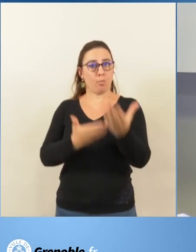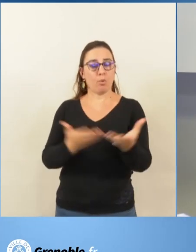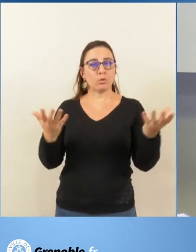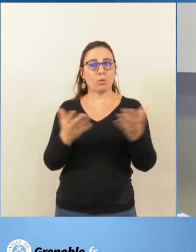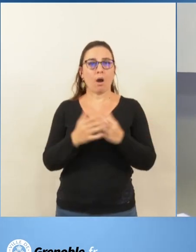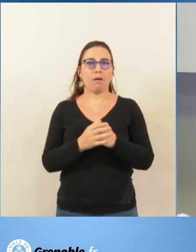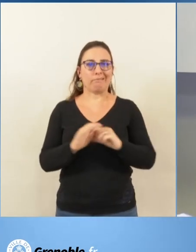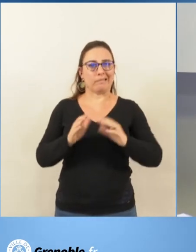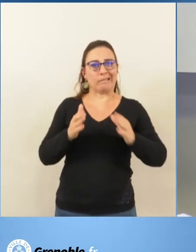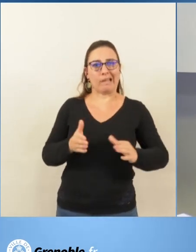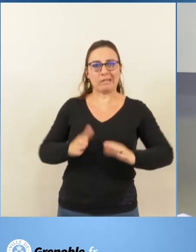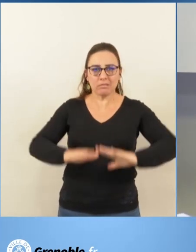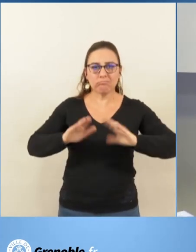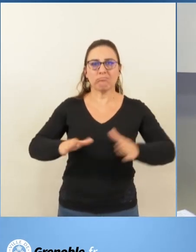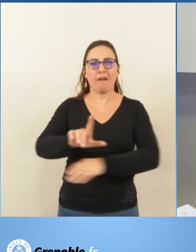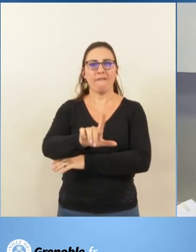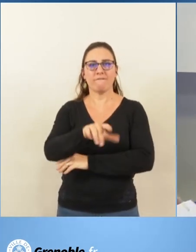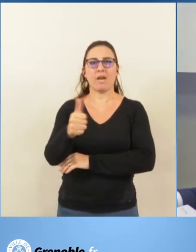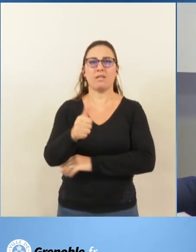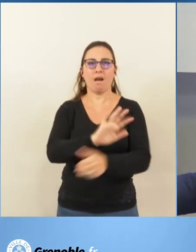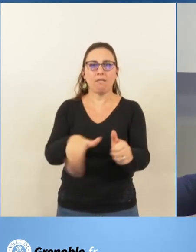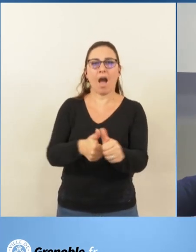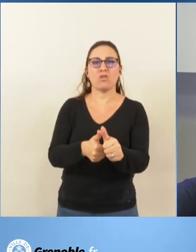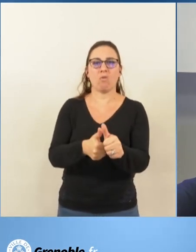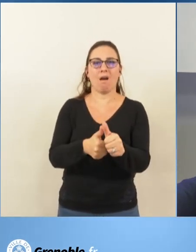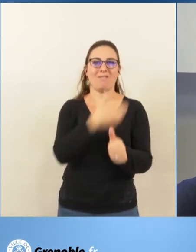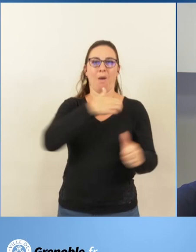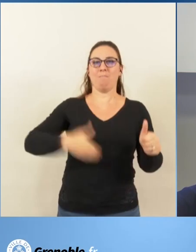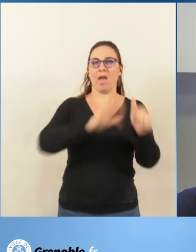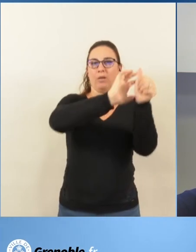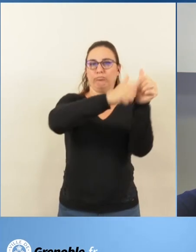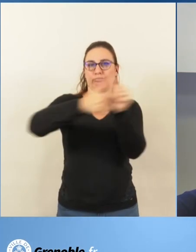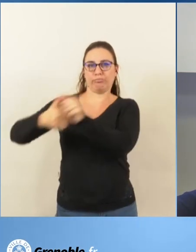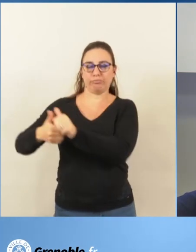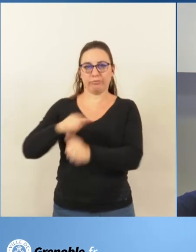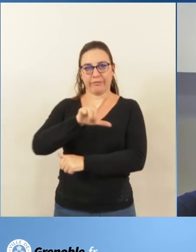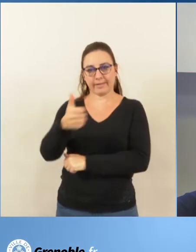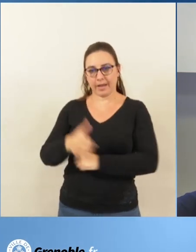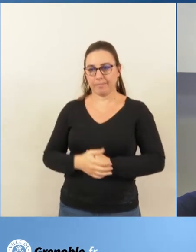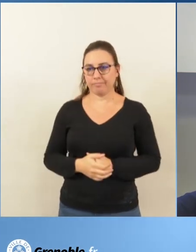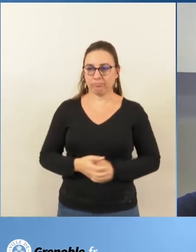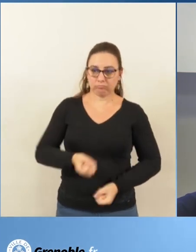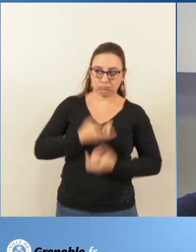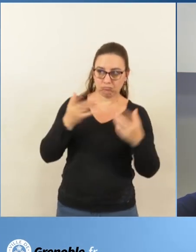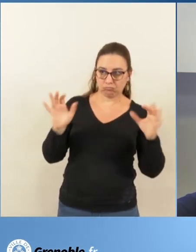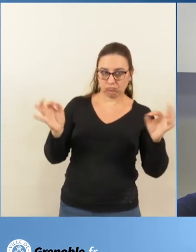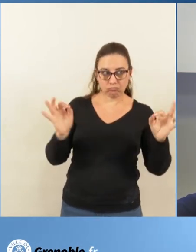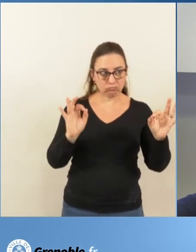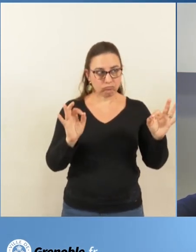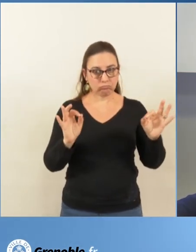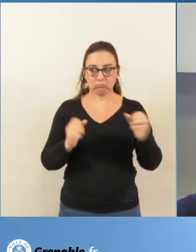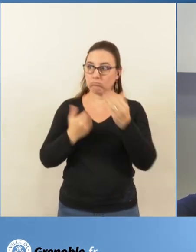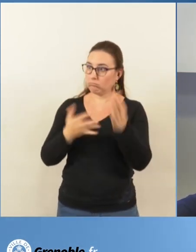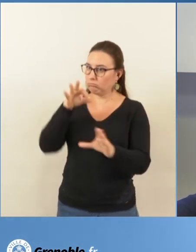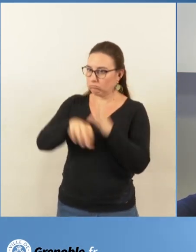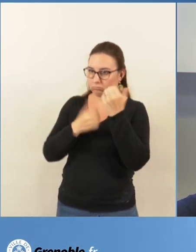décider de fixer à 21 le nombre d'adjoints au maire pas d'intervention je mets aux voix